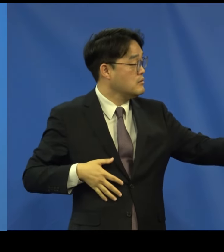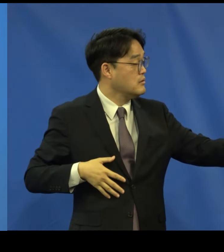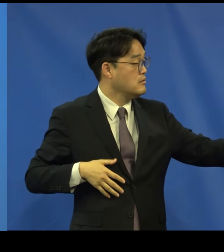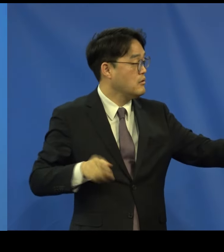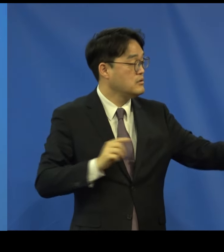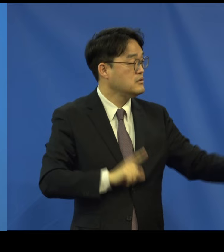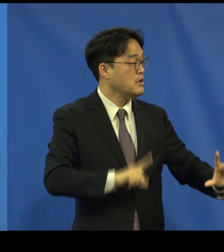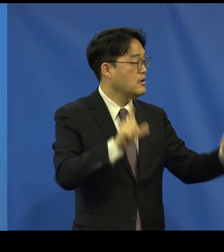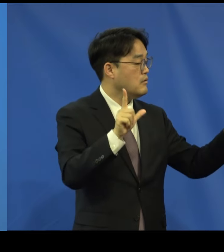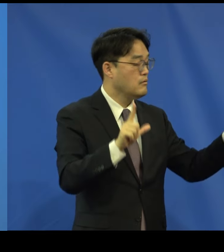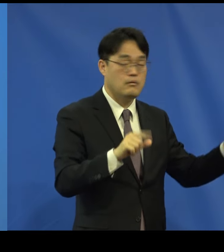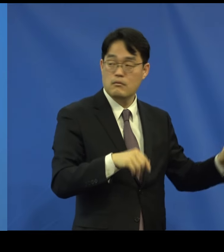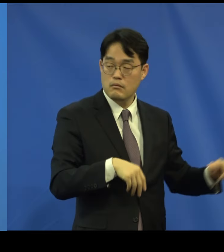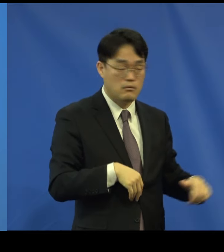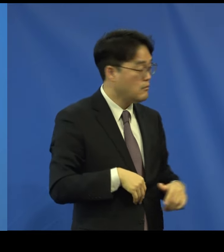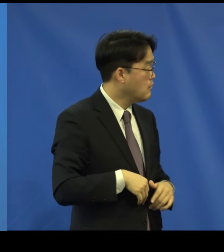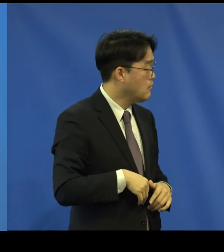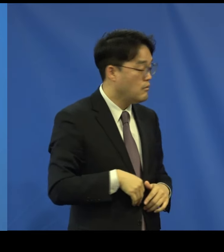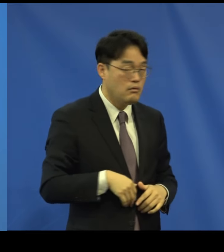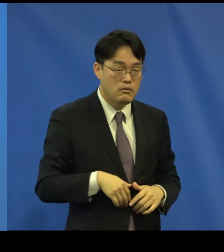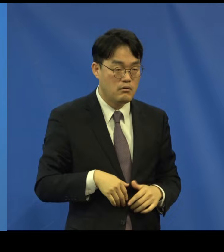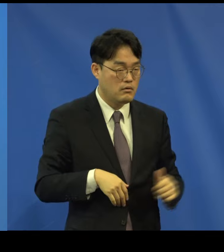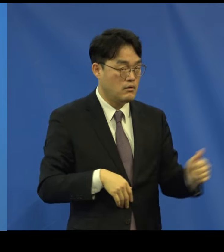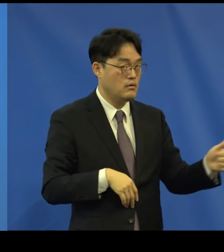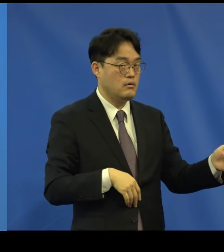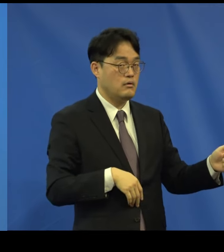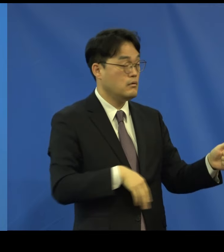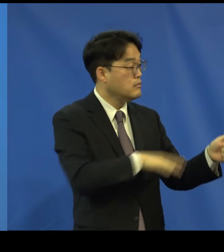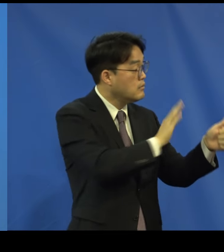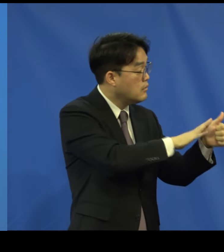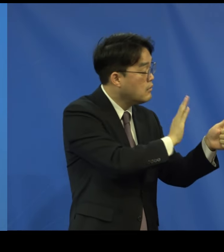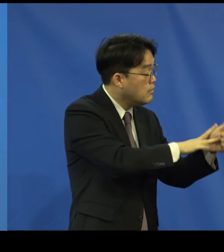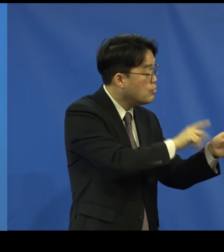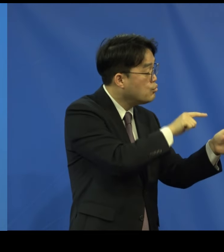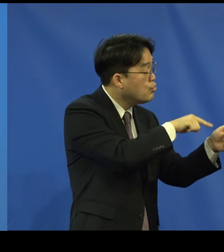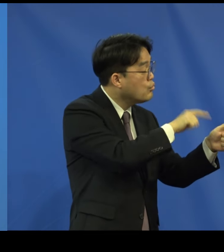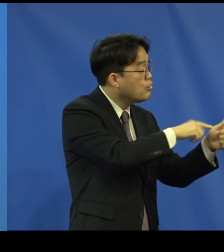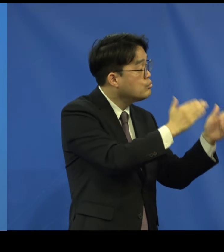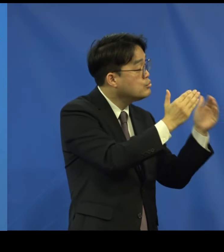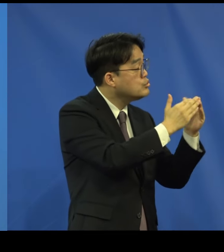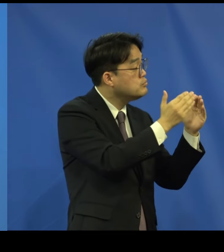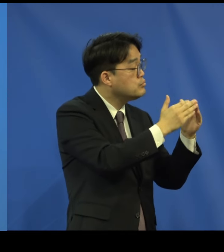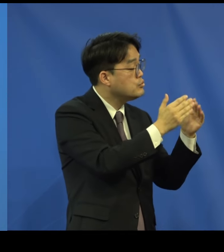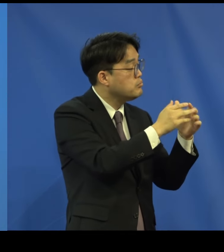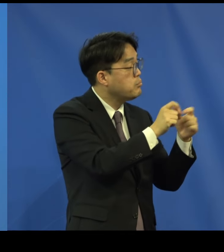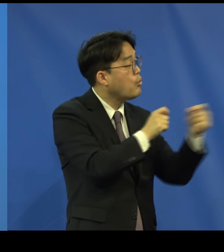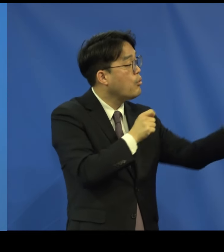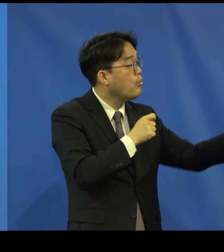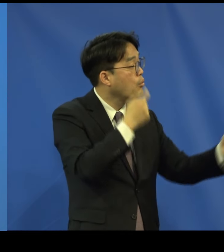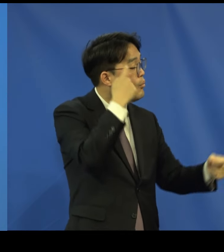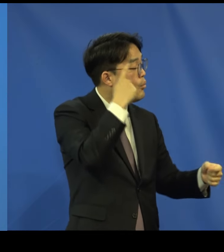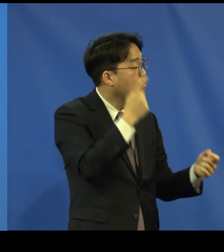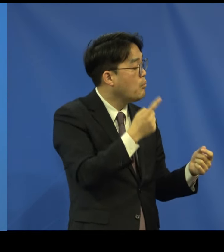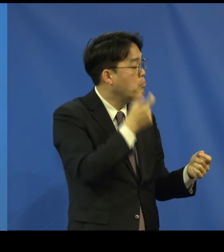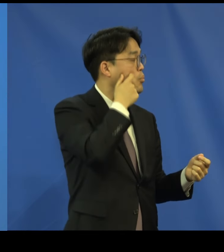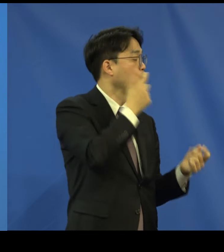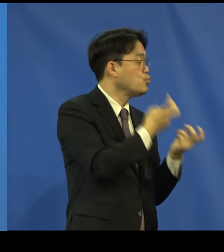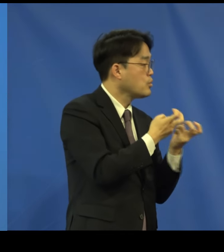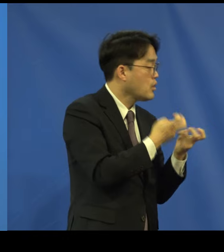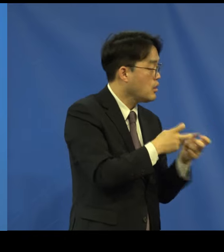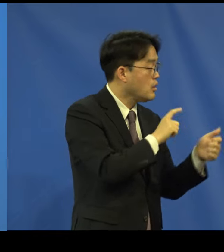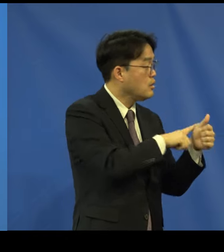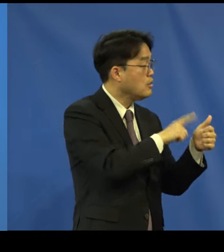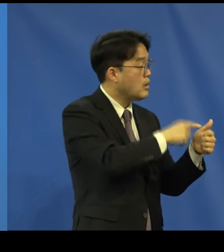어느 날 그 근처에 계신 분이 그렇게, 얘야, 너 집에서 너무 멀어졌다. 오늘은 할아버지 집에